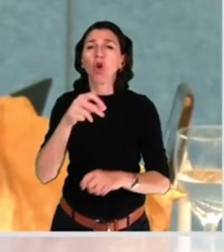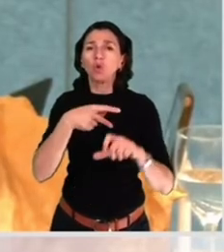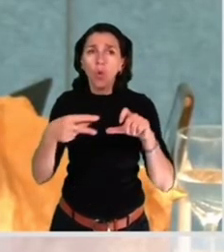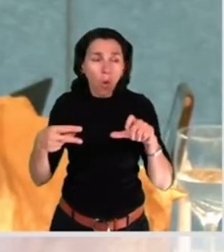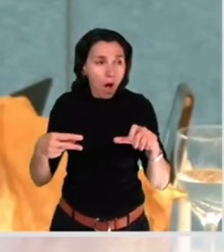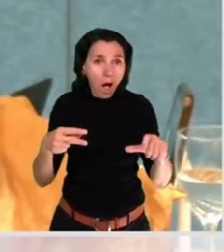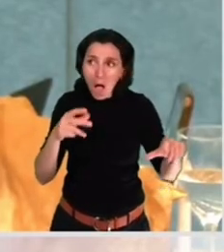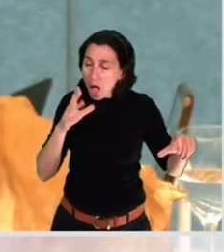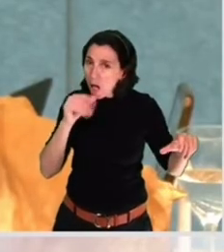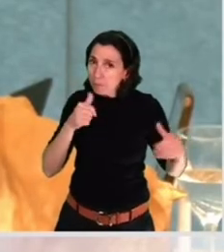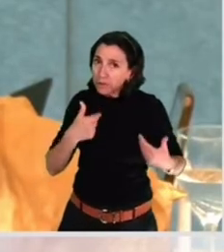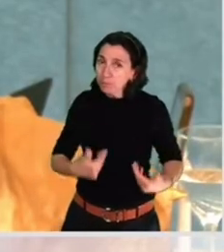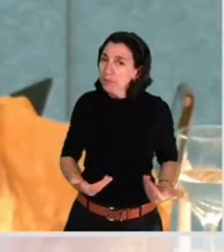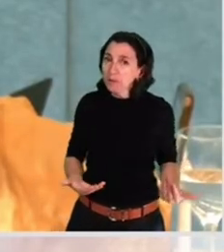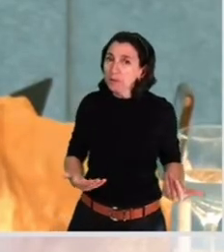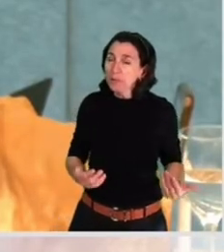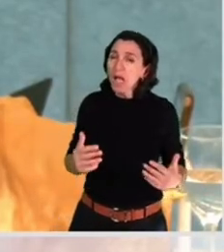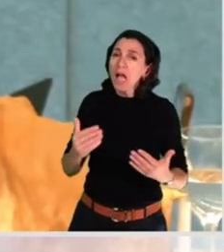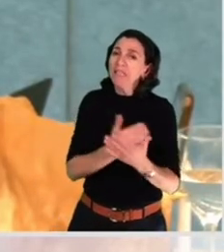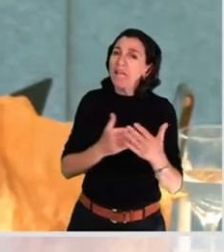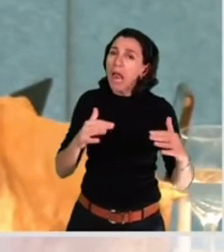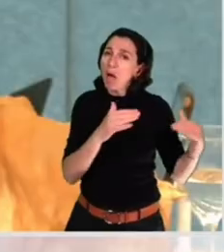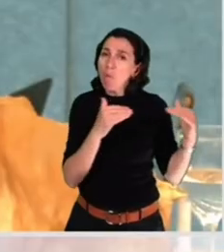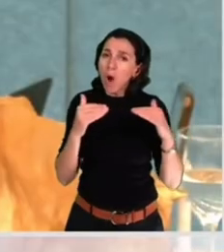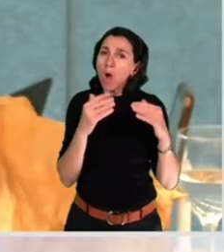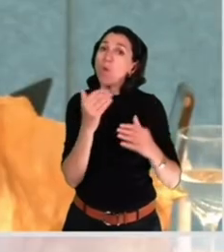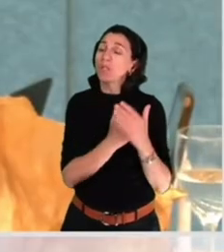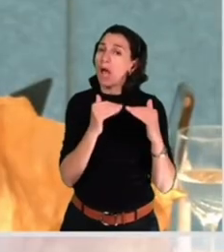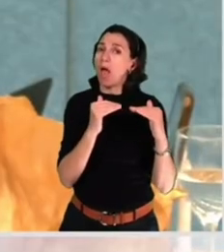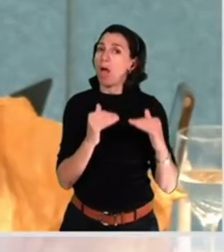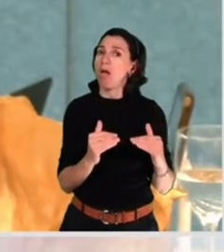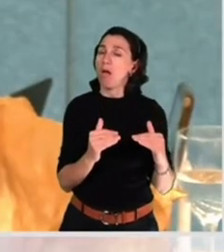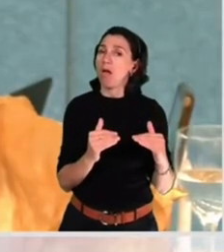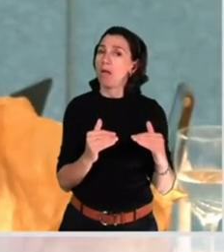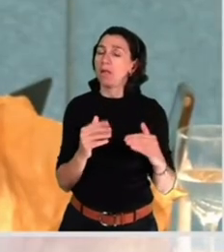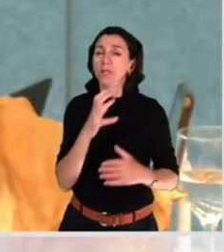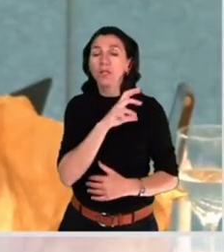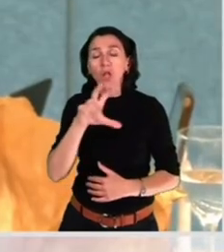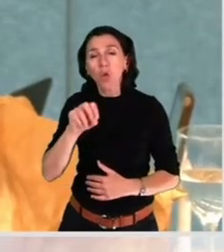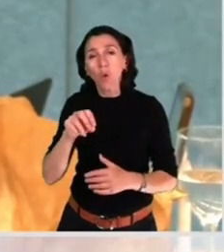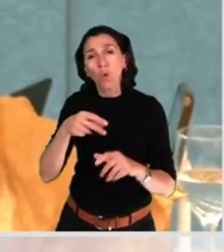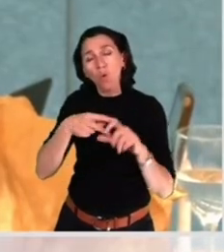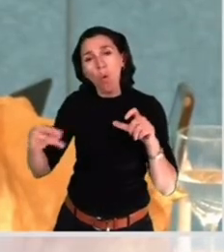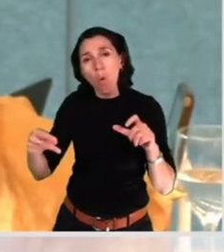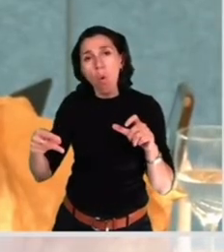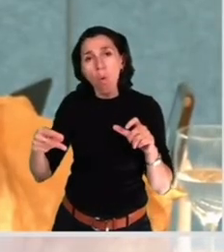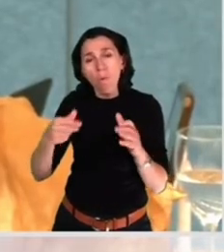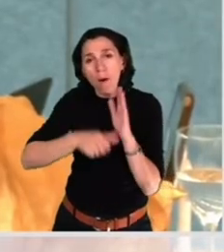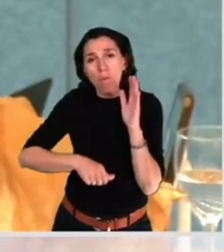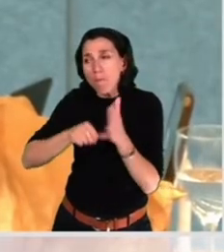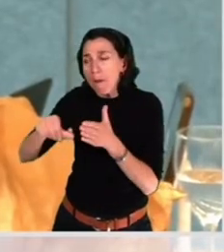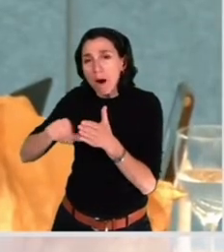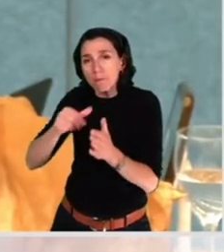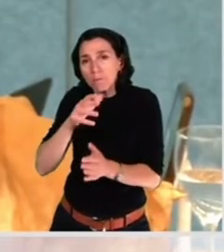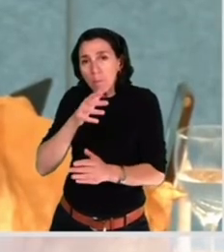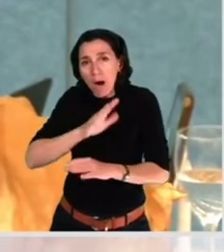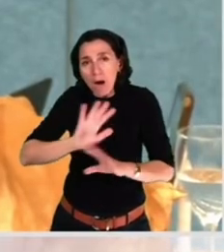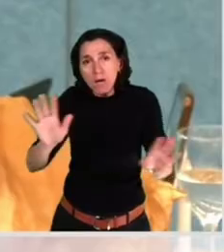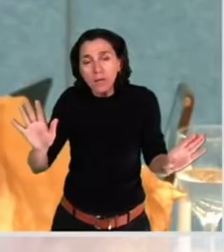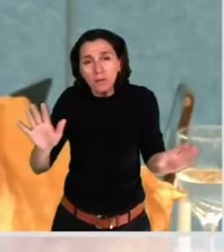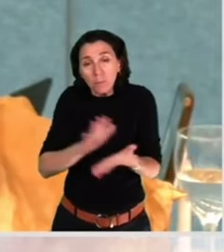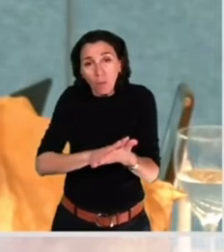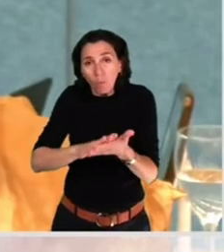Impossible quand on a un salaire moyen ou bas. Pardon, mais là, c'est vraiment du grand n'importe quoi.